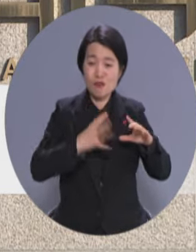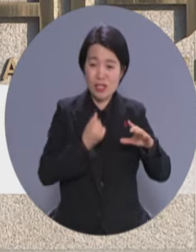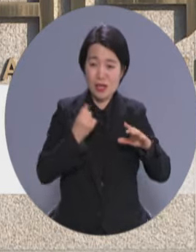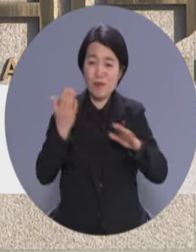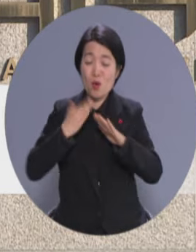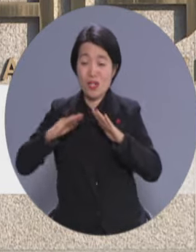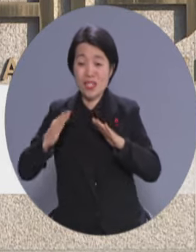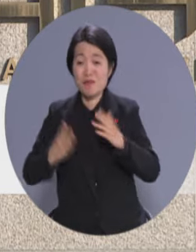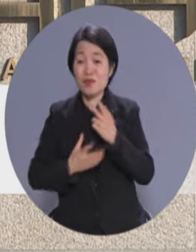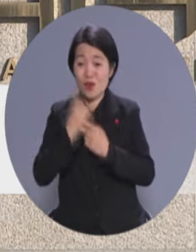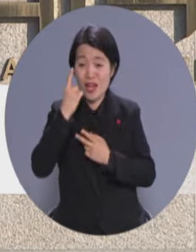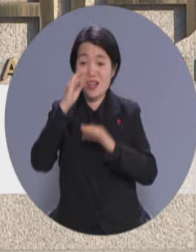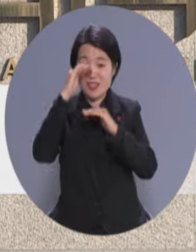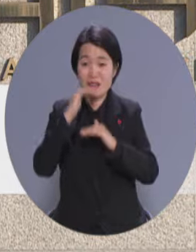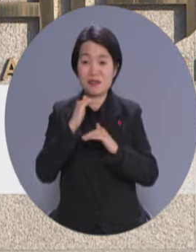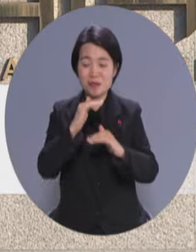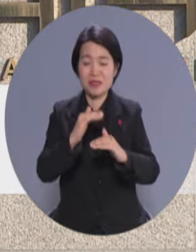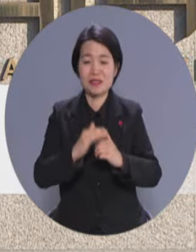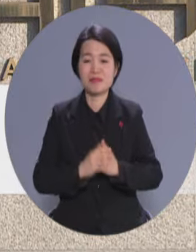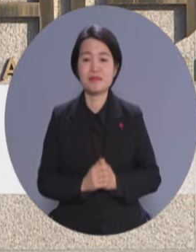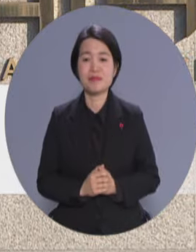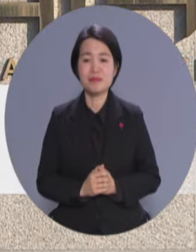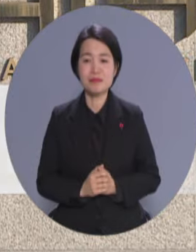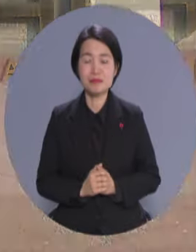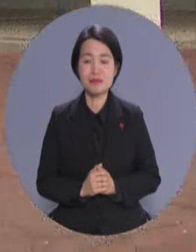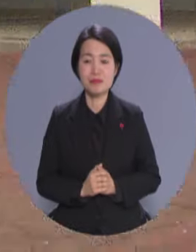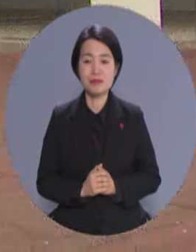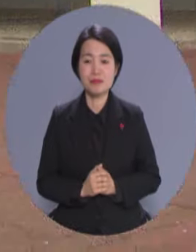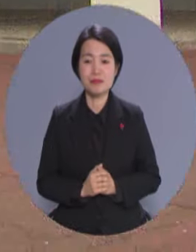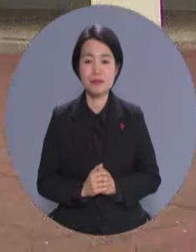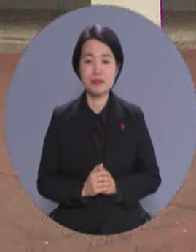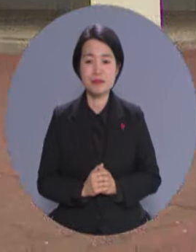통합 사례인데요. 신광하 기자의 보도입니다.